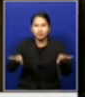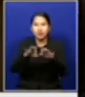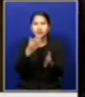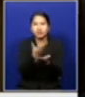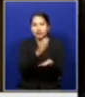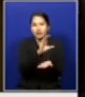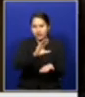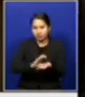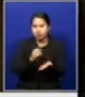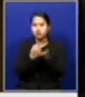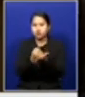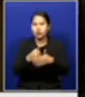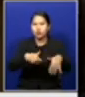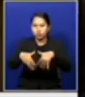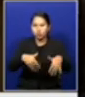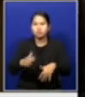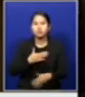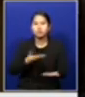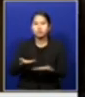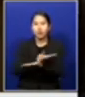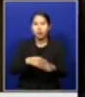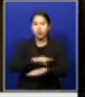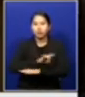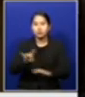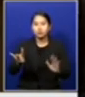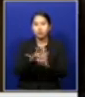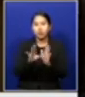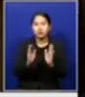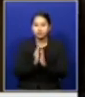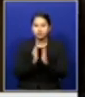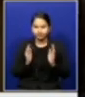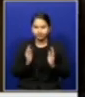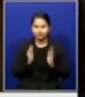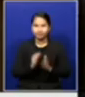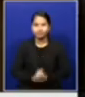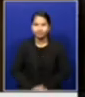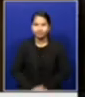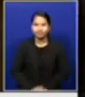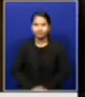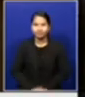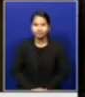ราบขอบคุณท่านประธานครับ ขอบคุณคุณหมอครับต่อไปเชิญท่านรุ่งโรจน์ทองศรีครับ10 นาทีนะครับเชิญ